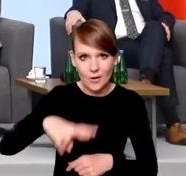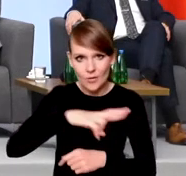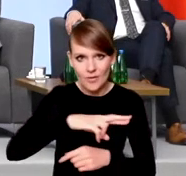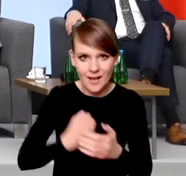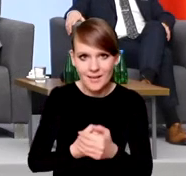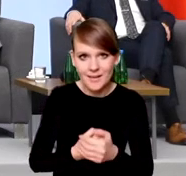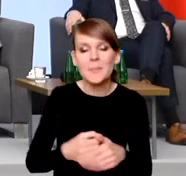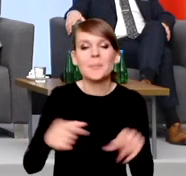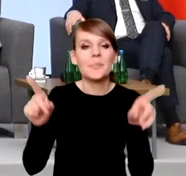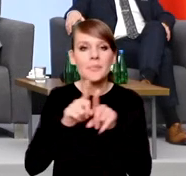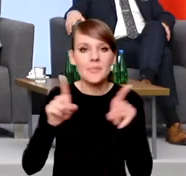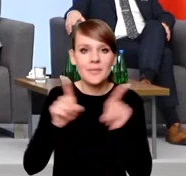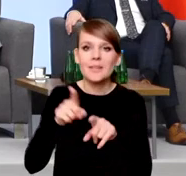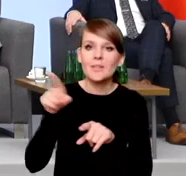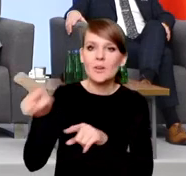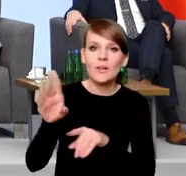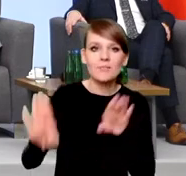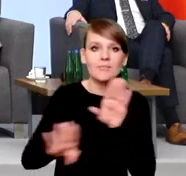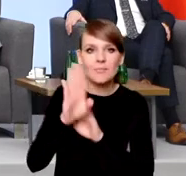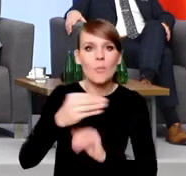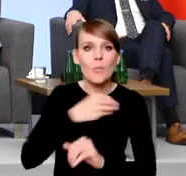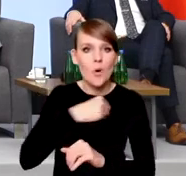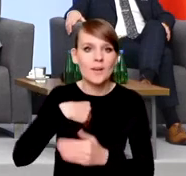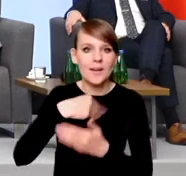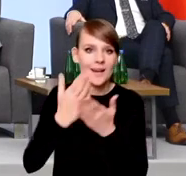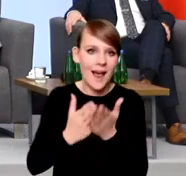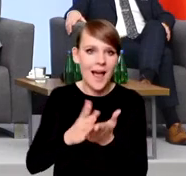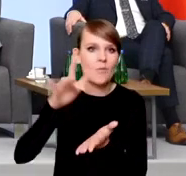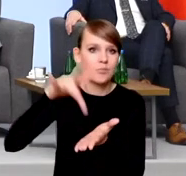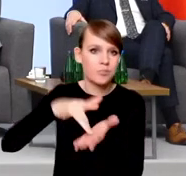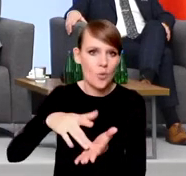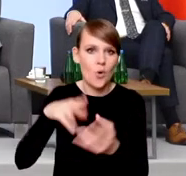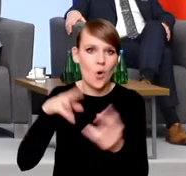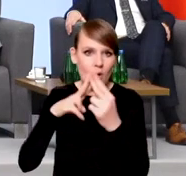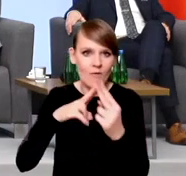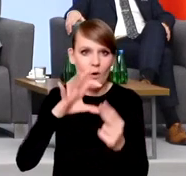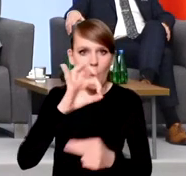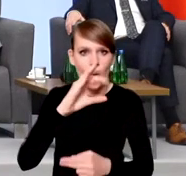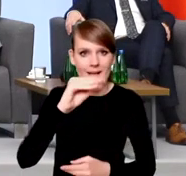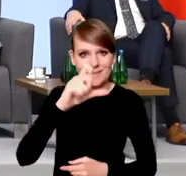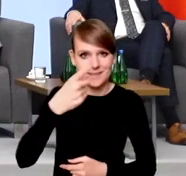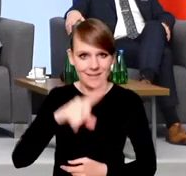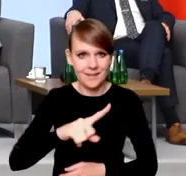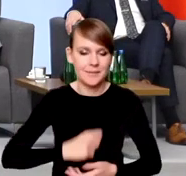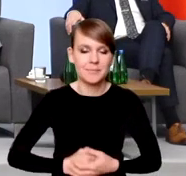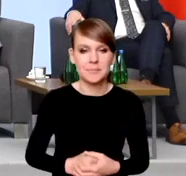też reprezentuje Polski Krajowy Punkt Kontaktowy OECD.